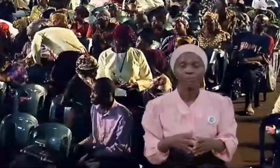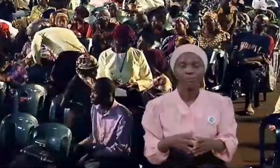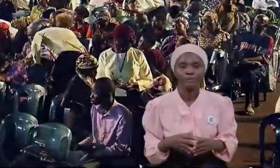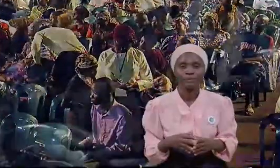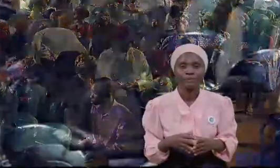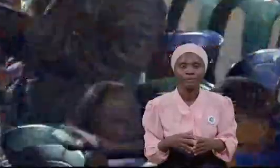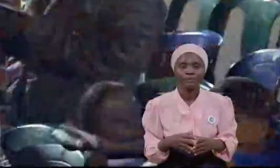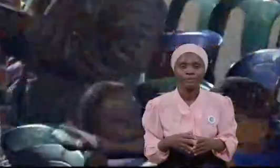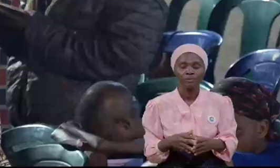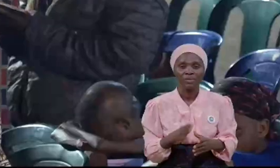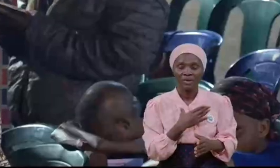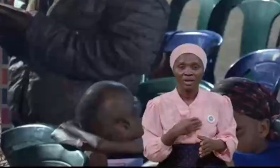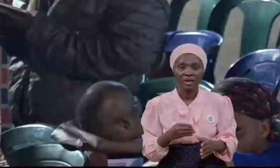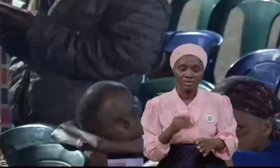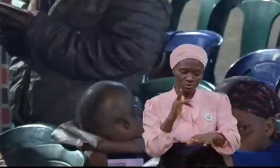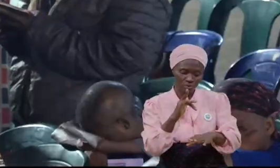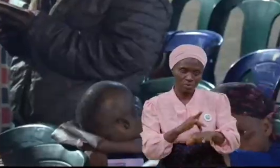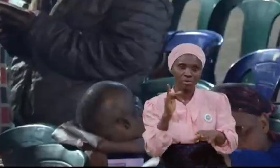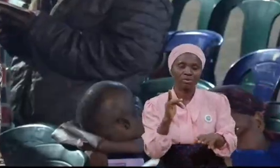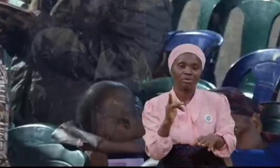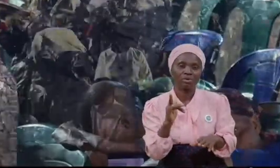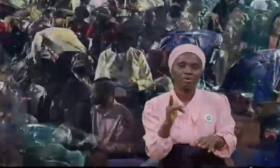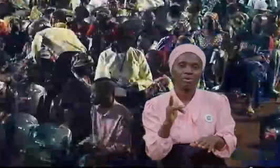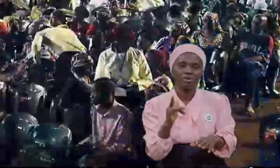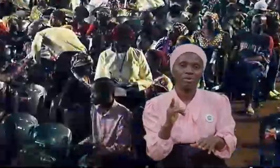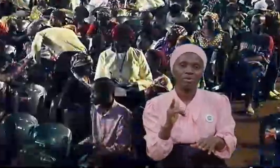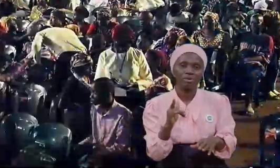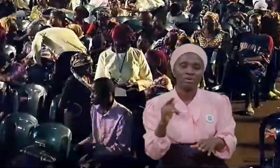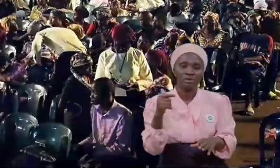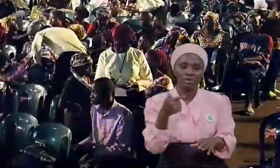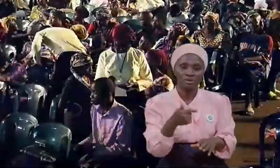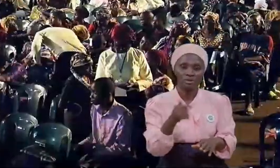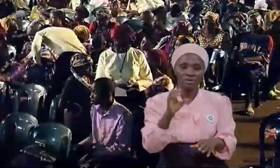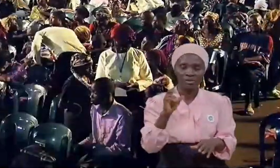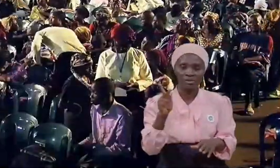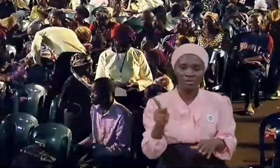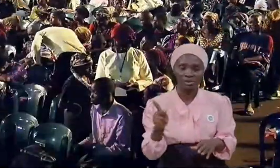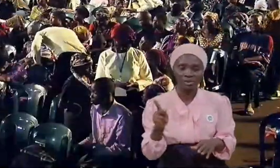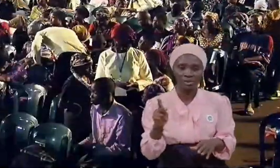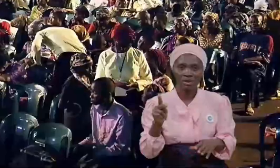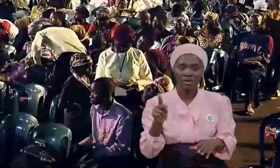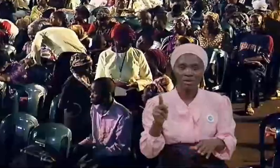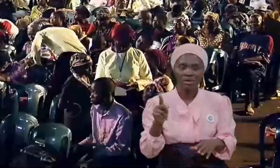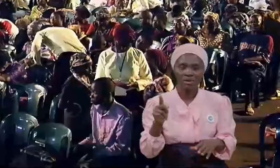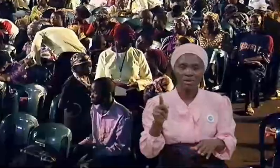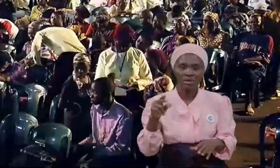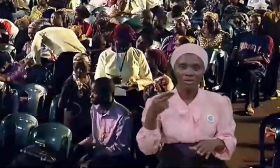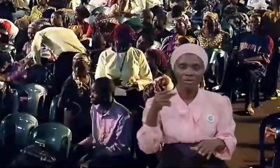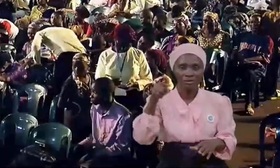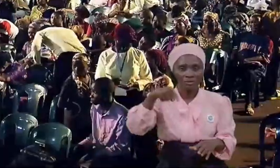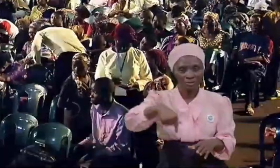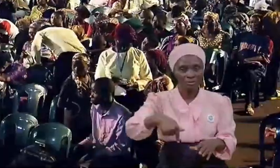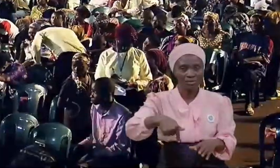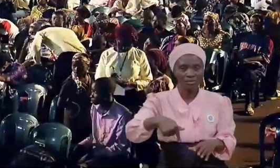Vous qui avez donné votre vie au Seigneur en ligne, il y a un formulaire, il y a un lien qui s'affiche plutôt, vous cliquez